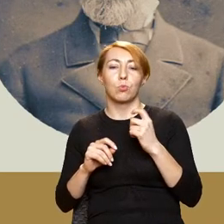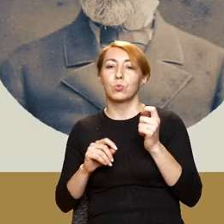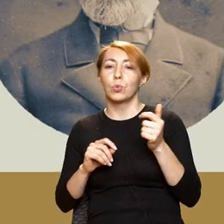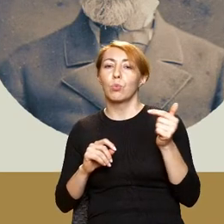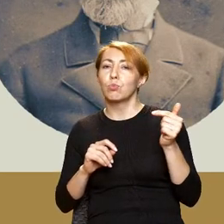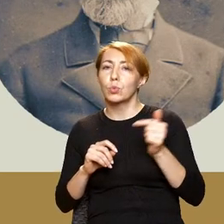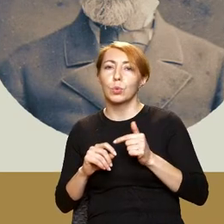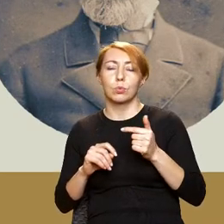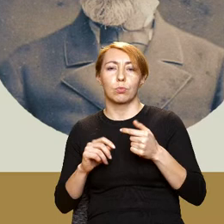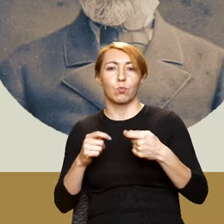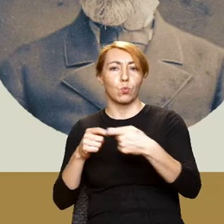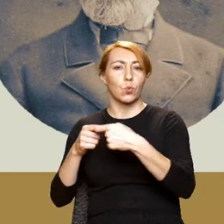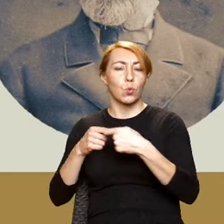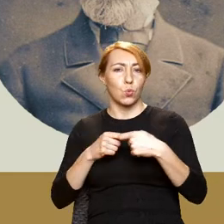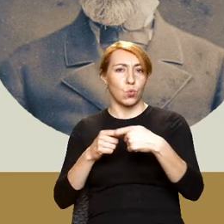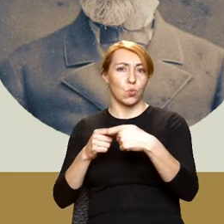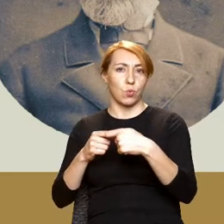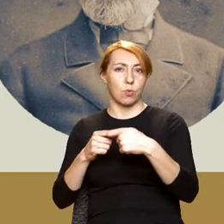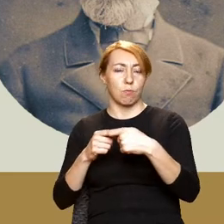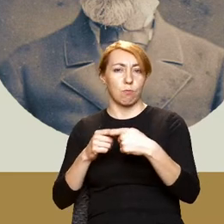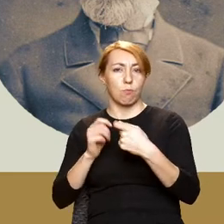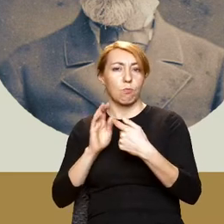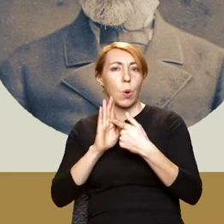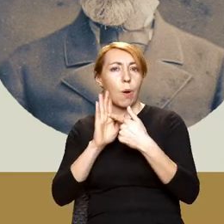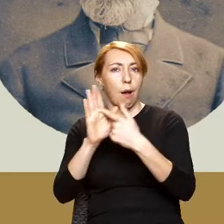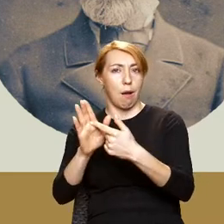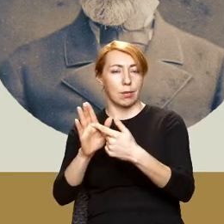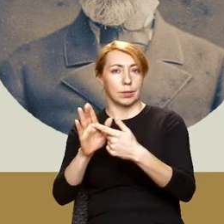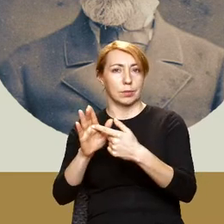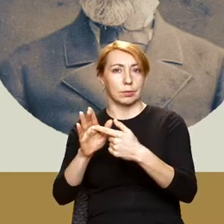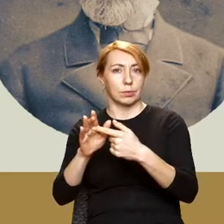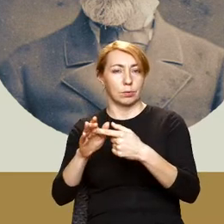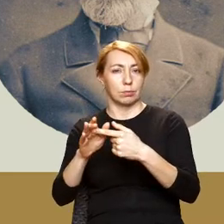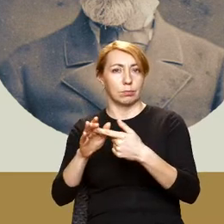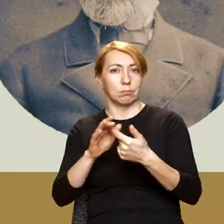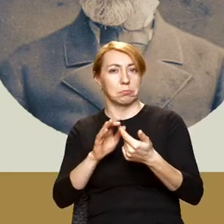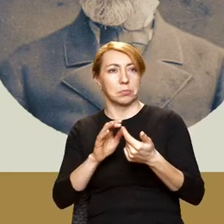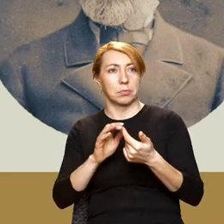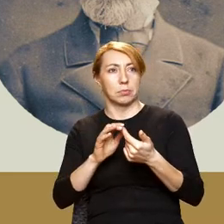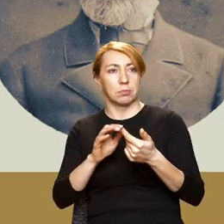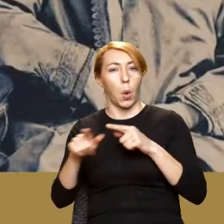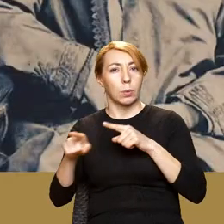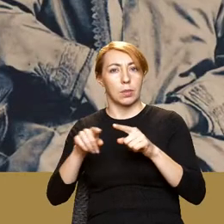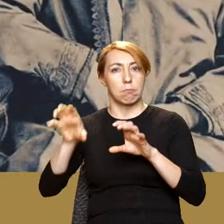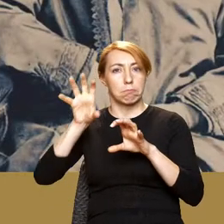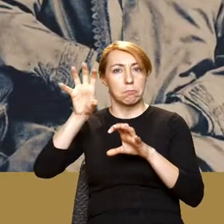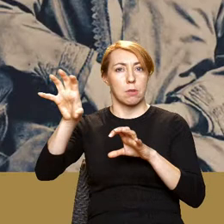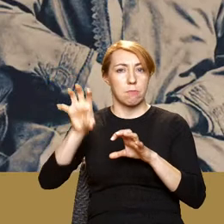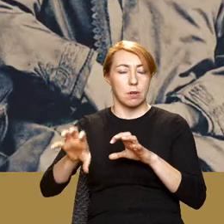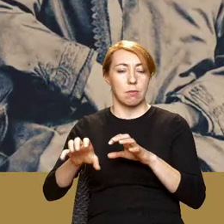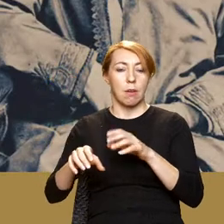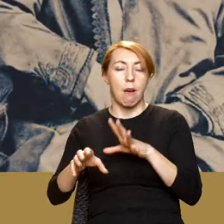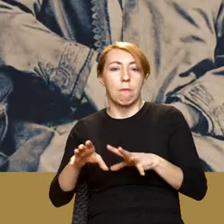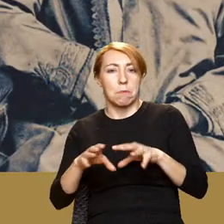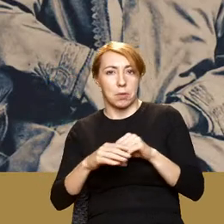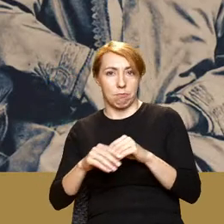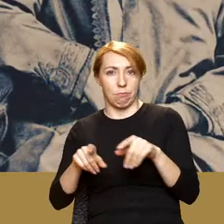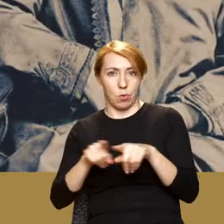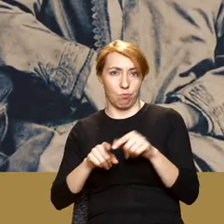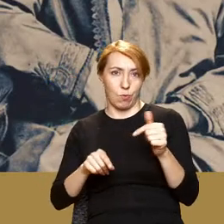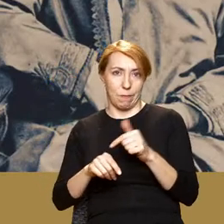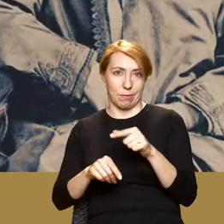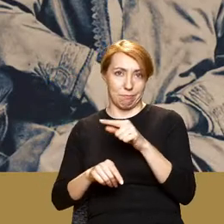wspólnymi siłami odznaczyć. To myślę, że do naszego rozkładu będzie i